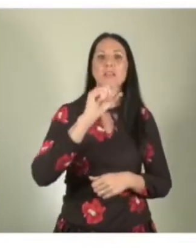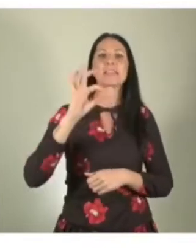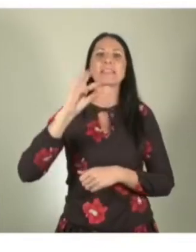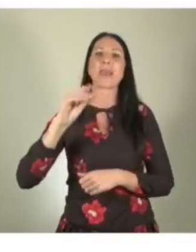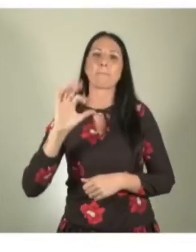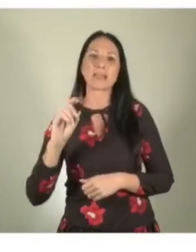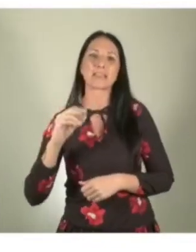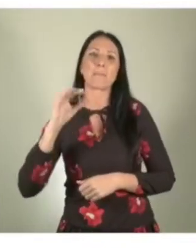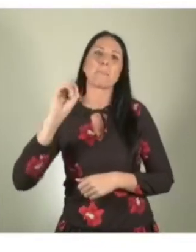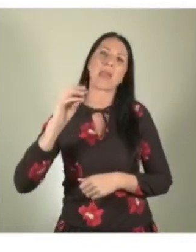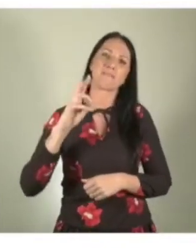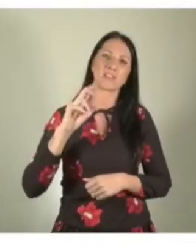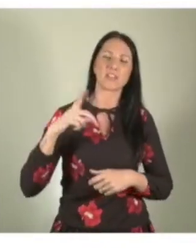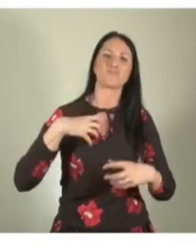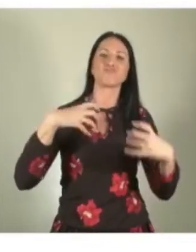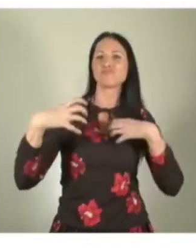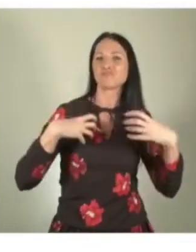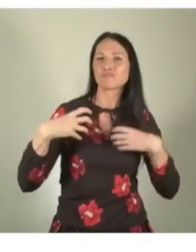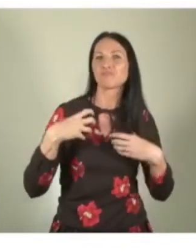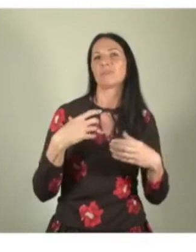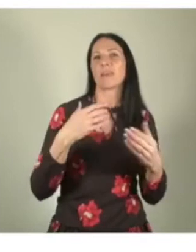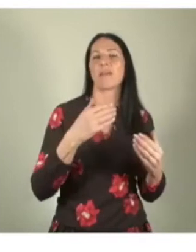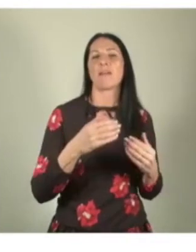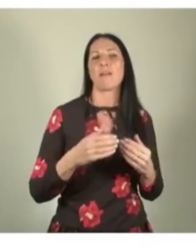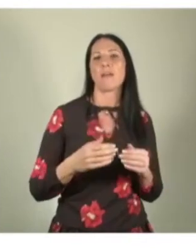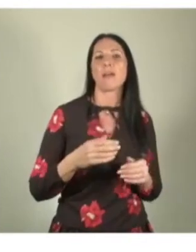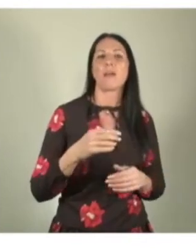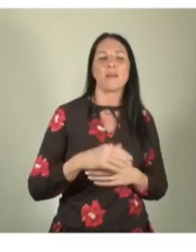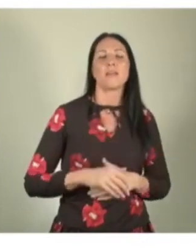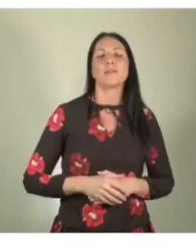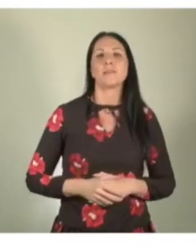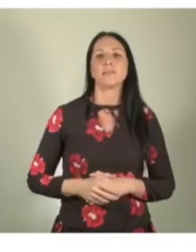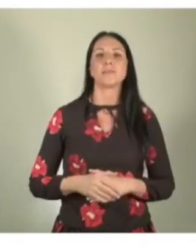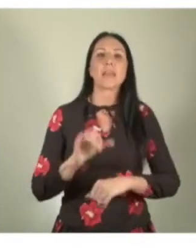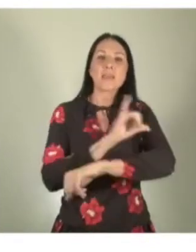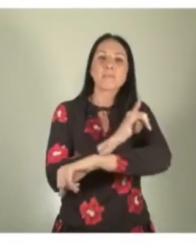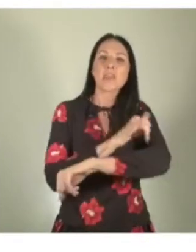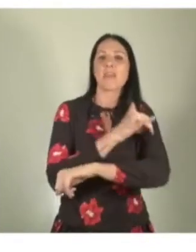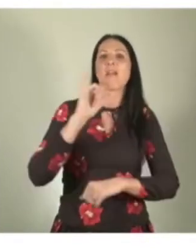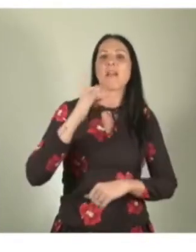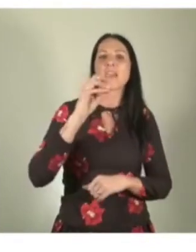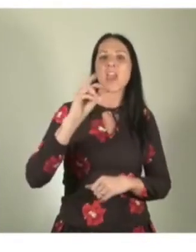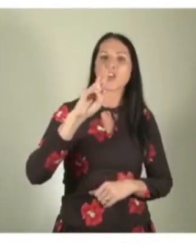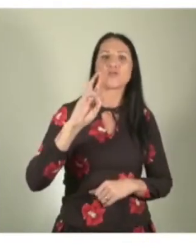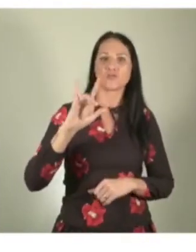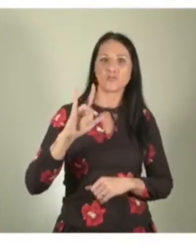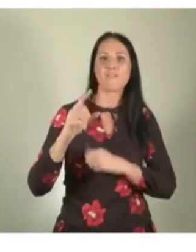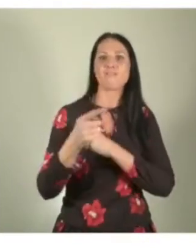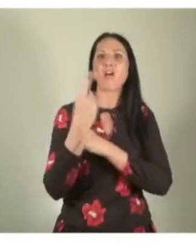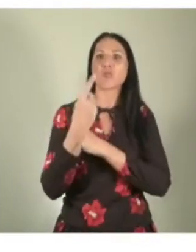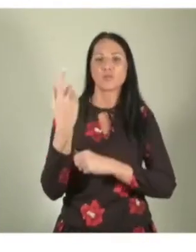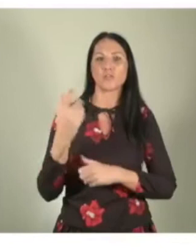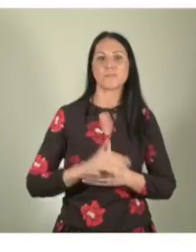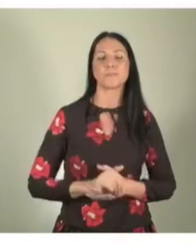Sebastian Majewski, reżyser teatralny, zastępca dyrektora Teatru Dramatycznego imienia Jerzego Szaniawskiego w Wałbrzychu, pan